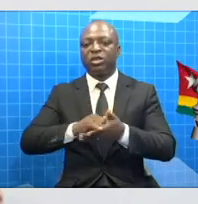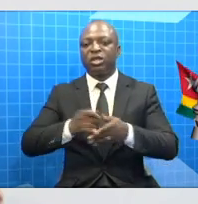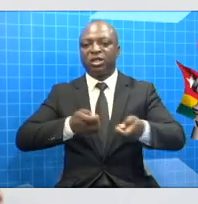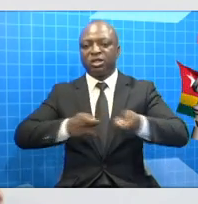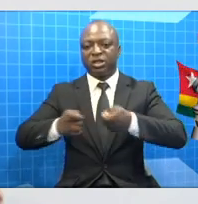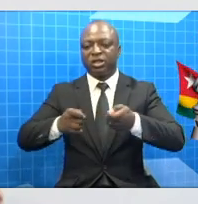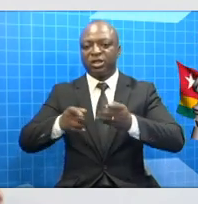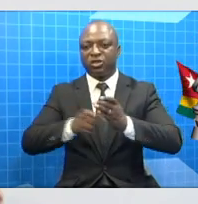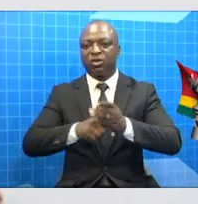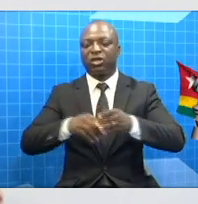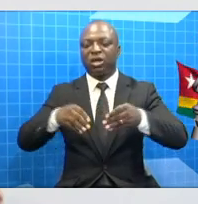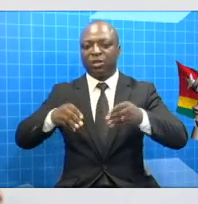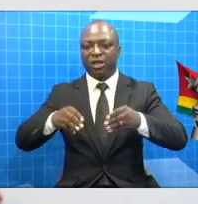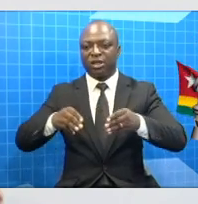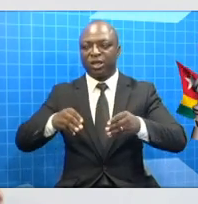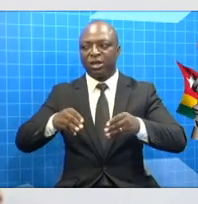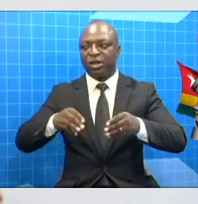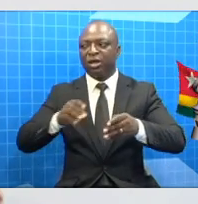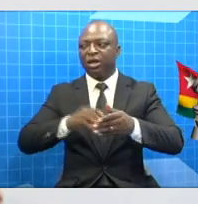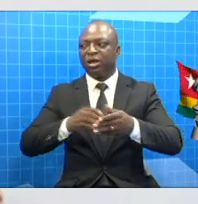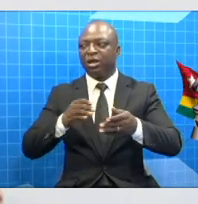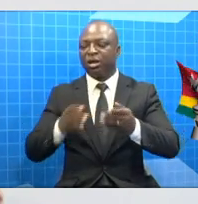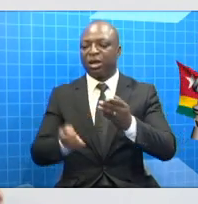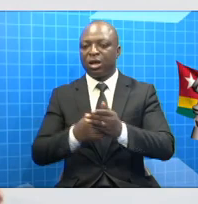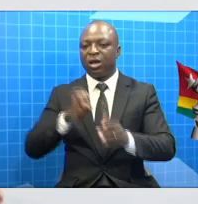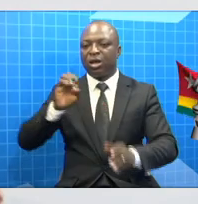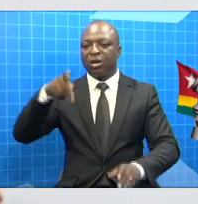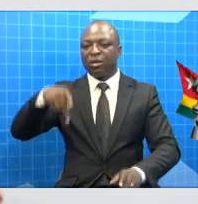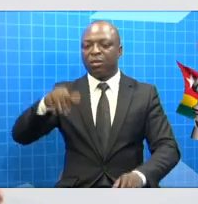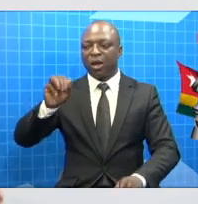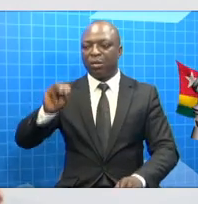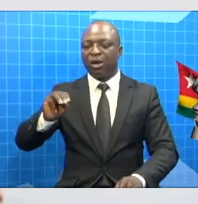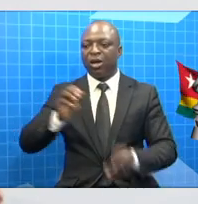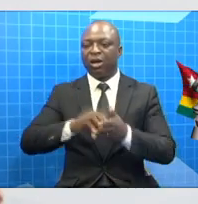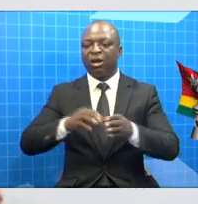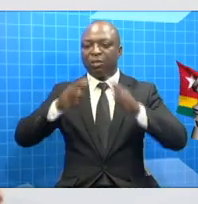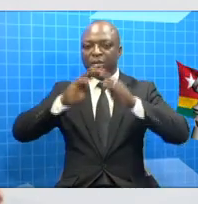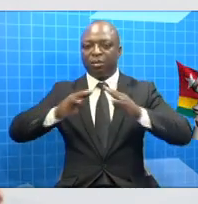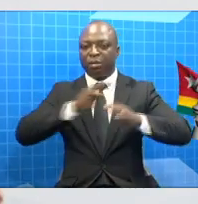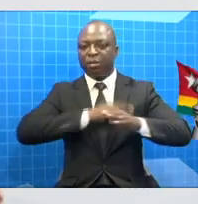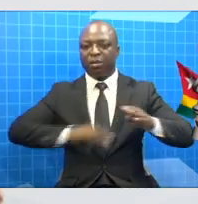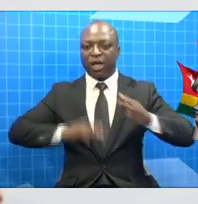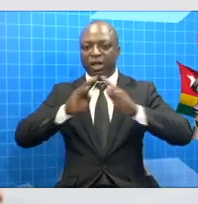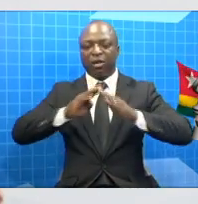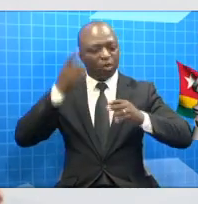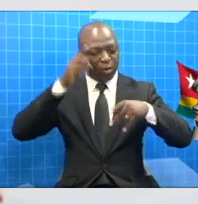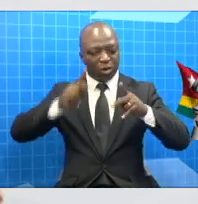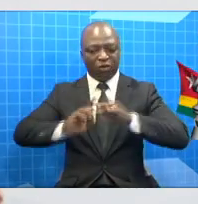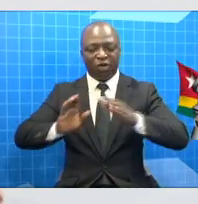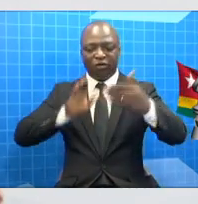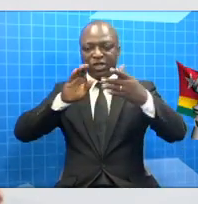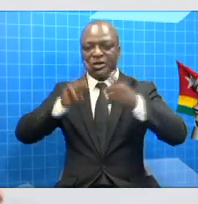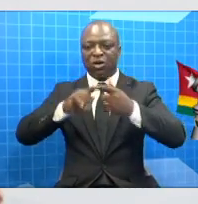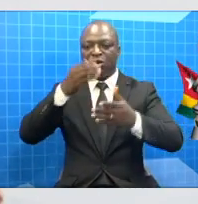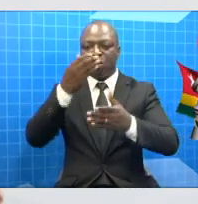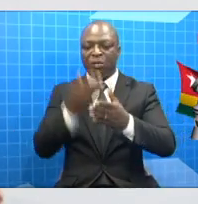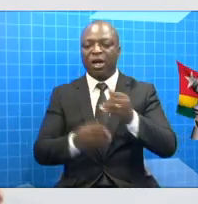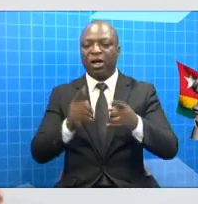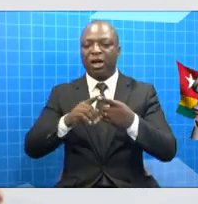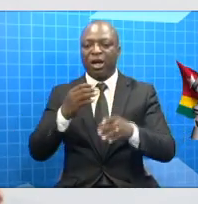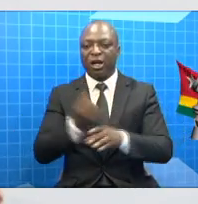gestion des marchés, EPAM et mairie, afin de leur permettre de faire face au manque à